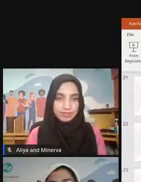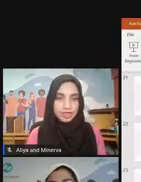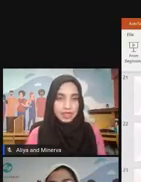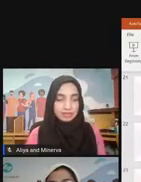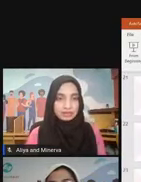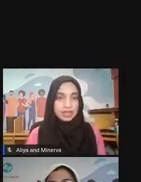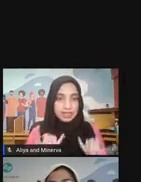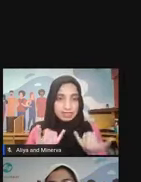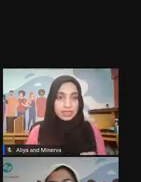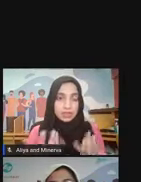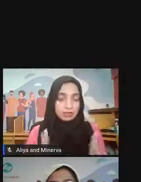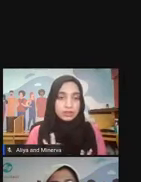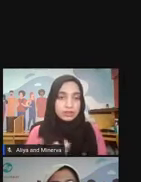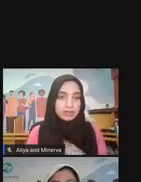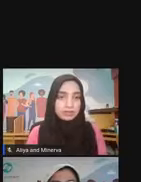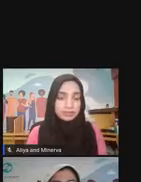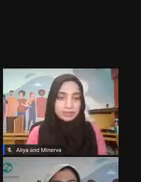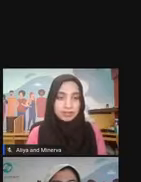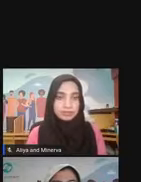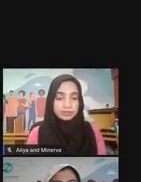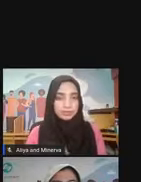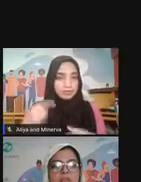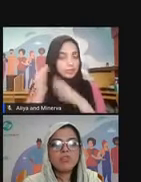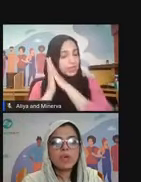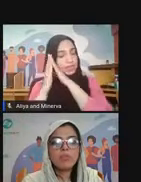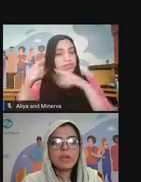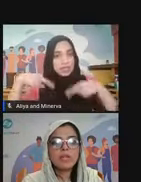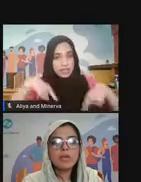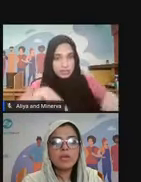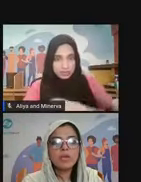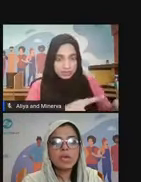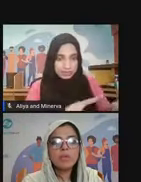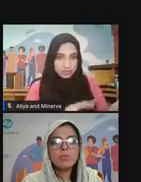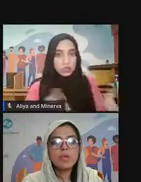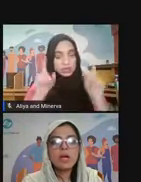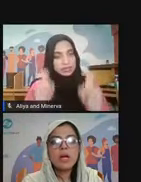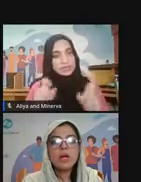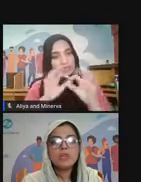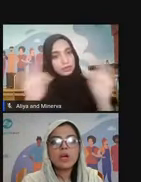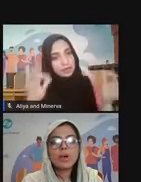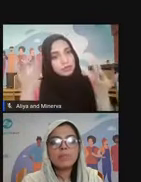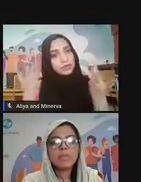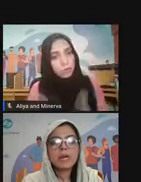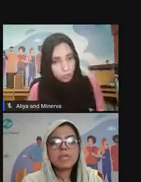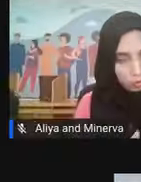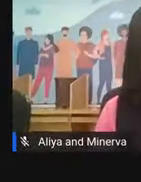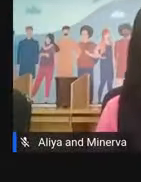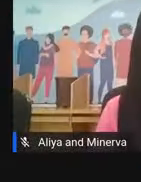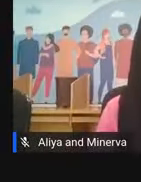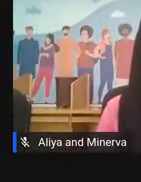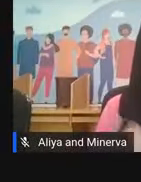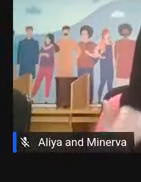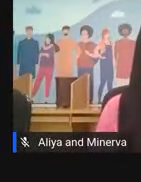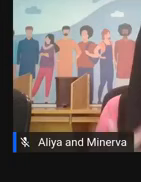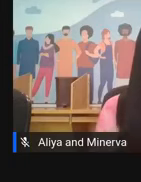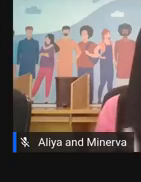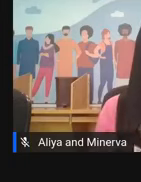है, अब जब आपने लेट करके आपके ब्रेस्ट का जो है मुआयना हो गया है पूरा, तो अब आपने क्या करना